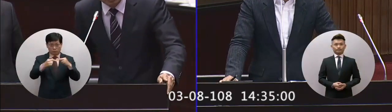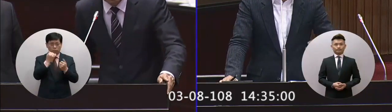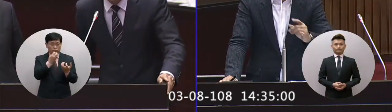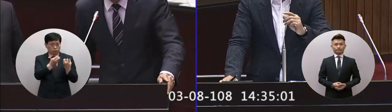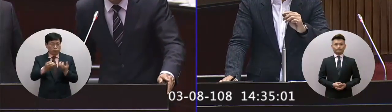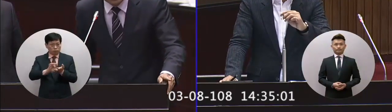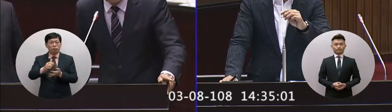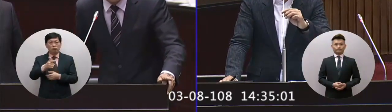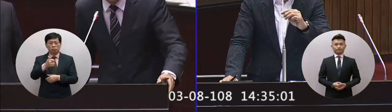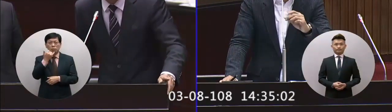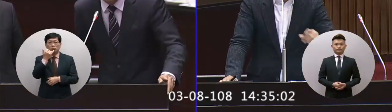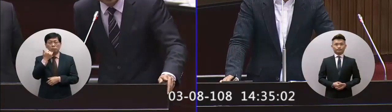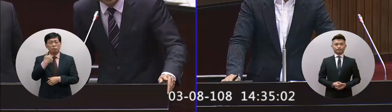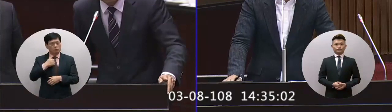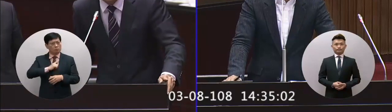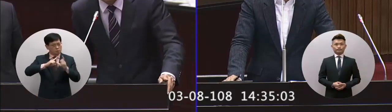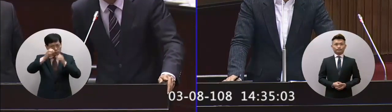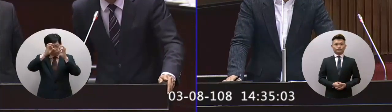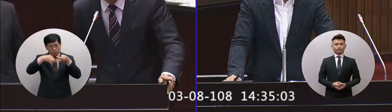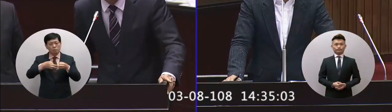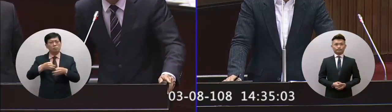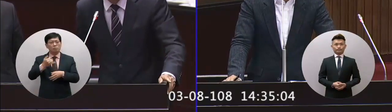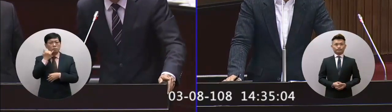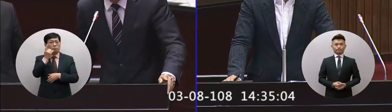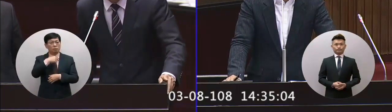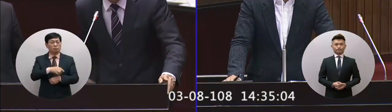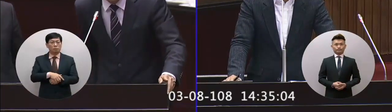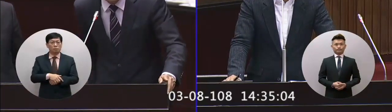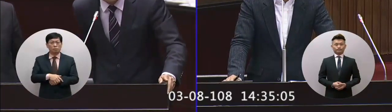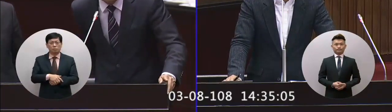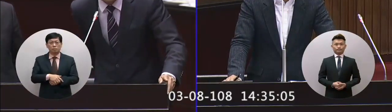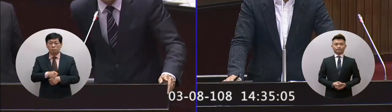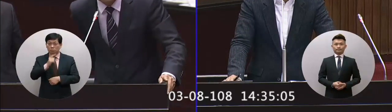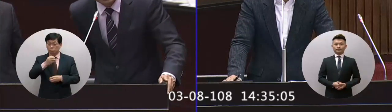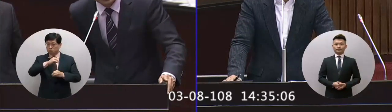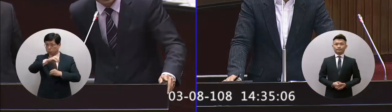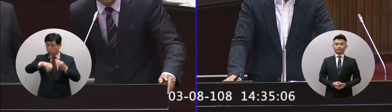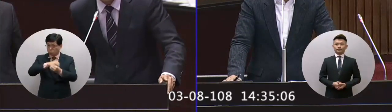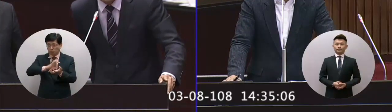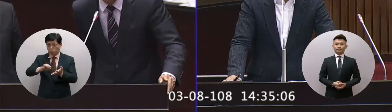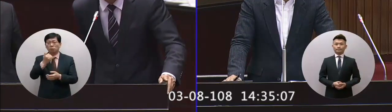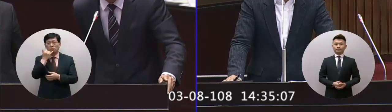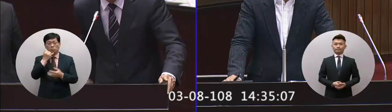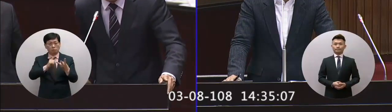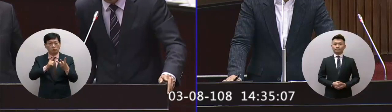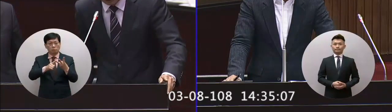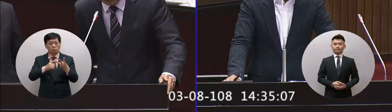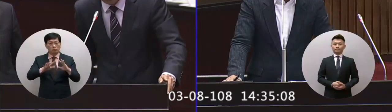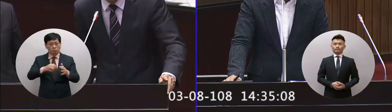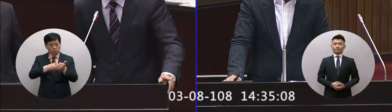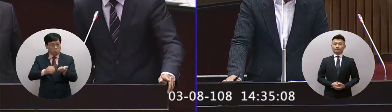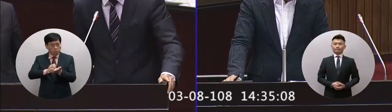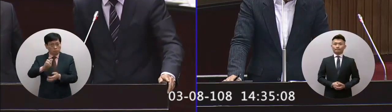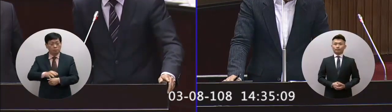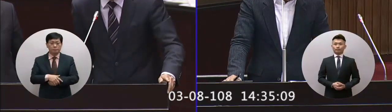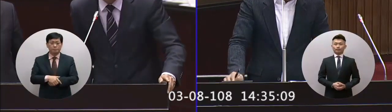援所以這部分我們會來農家說是不是有法在這個條件這第二第三我要來委